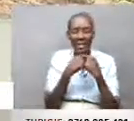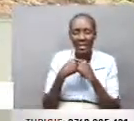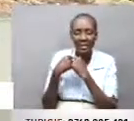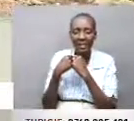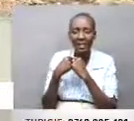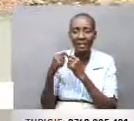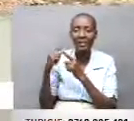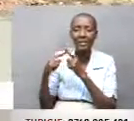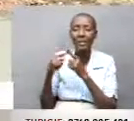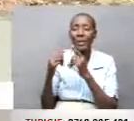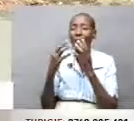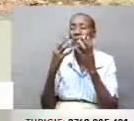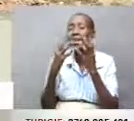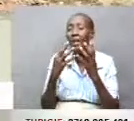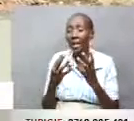mingi sana na